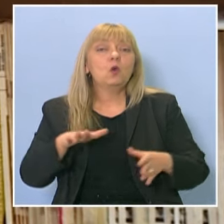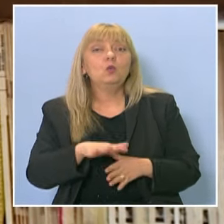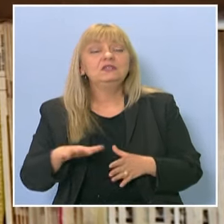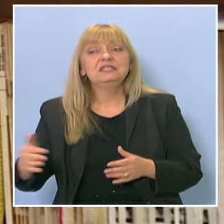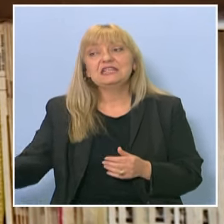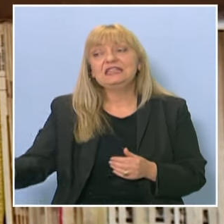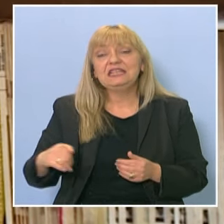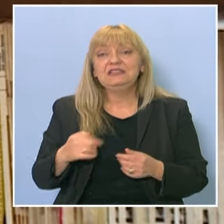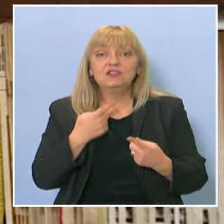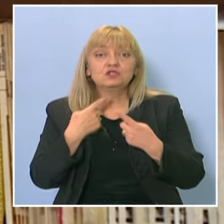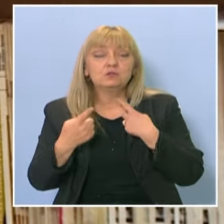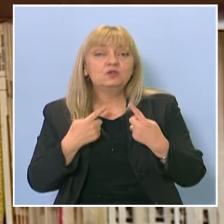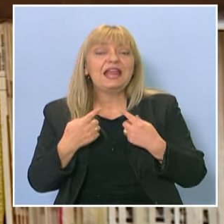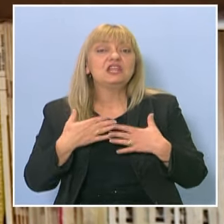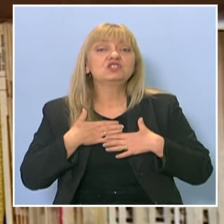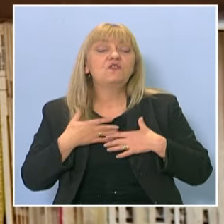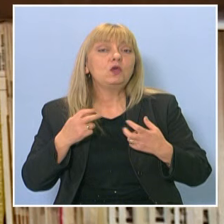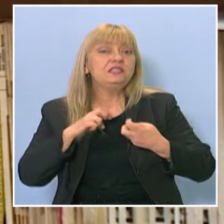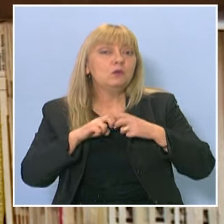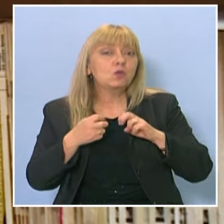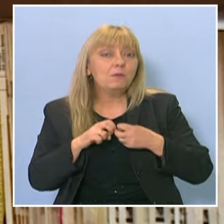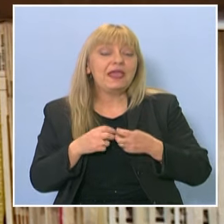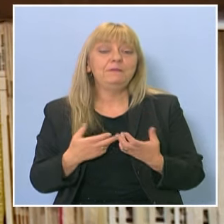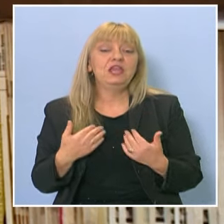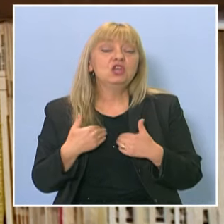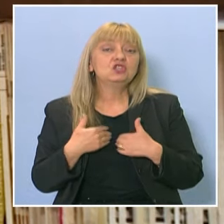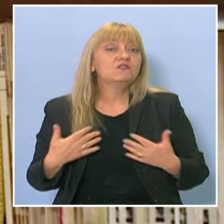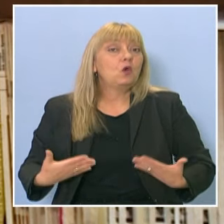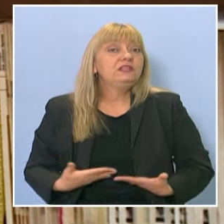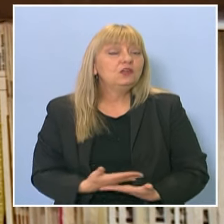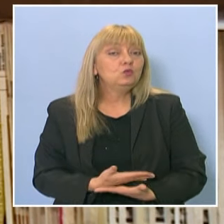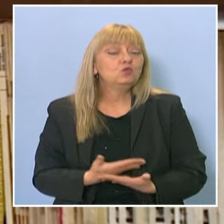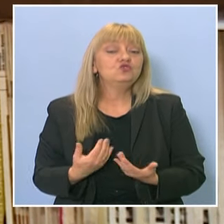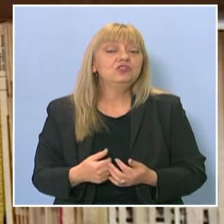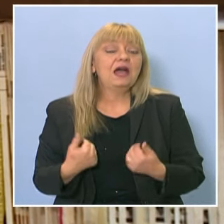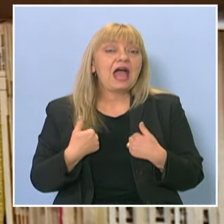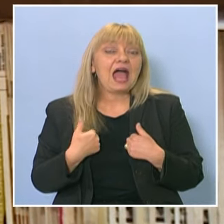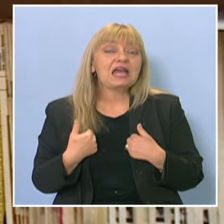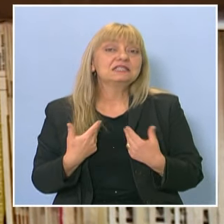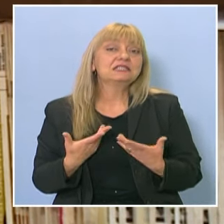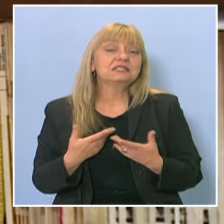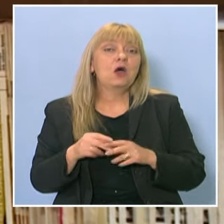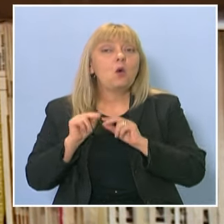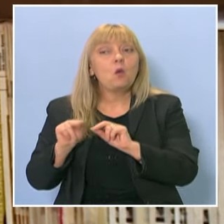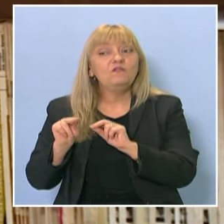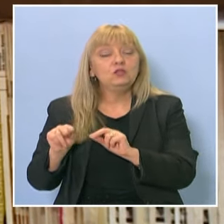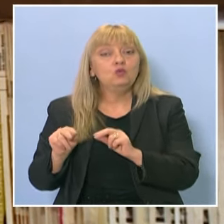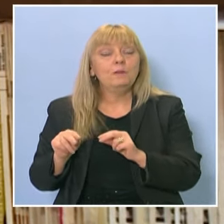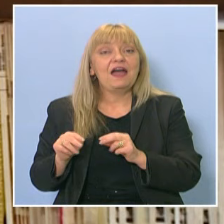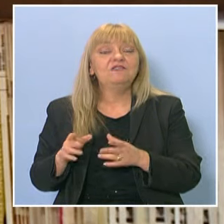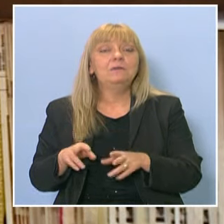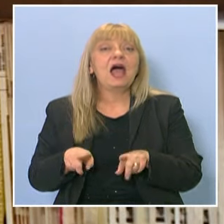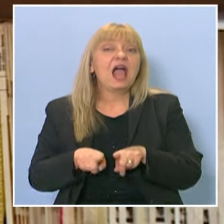споделят с мен своите проблеми, своите нужди. Аз от своя страна уведомявам както